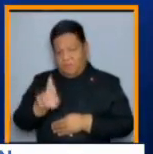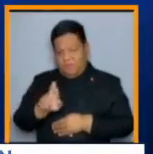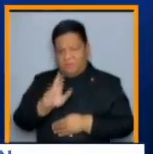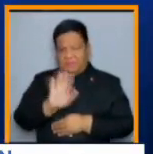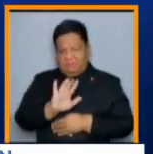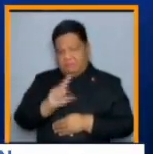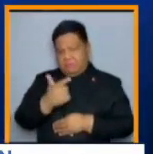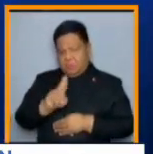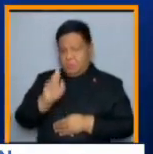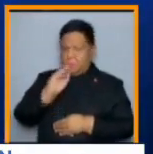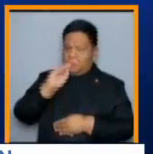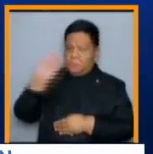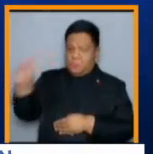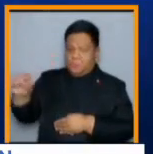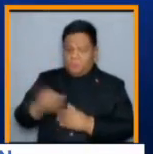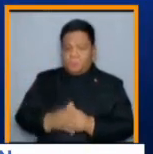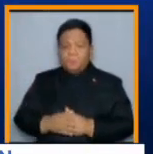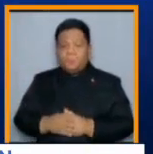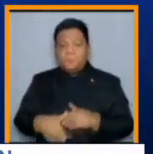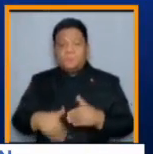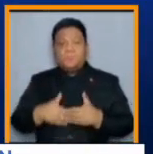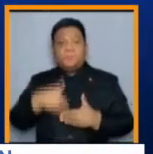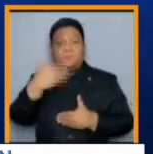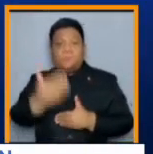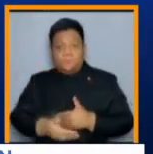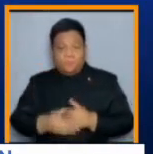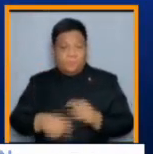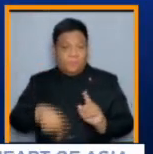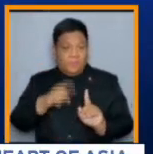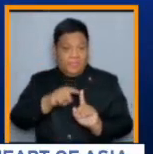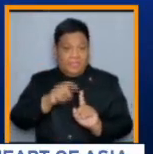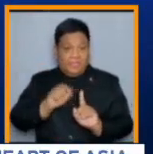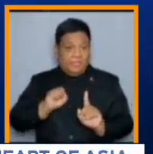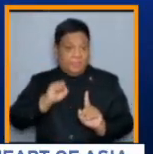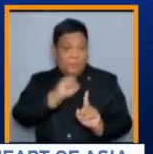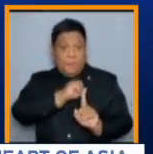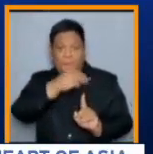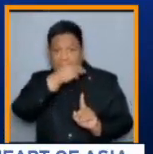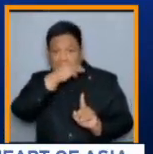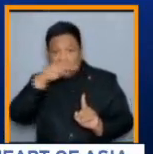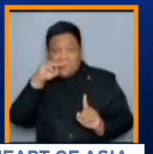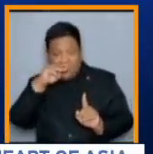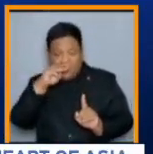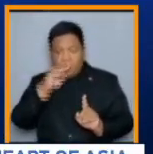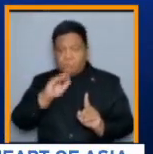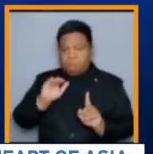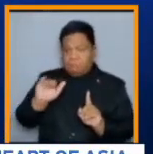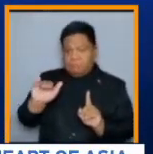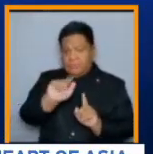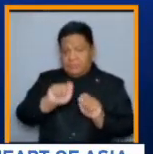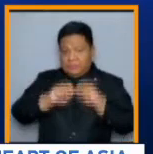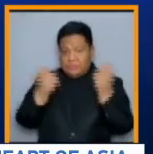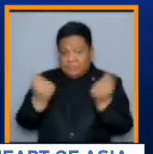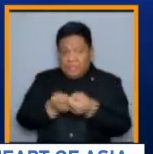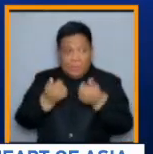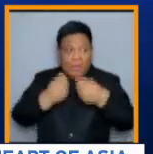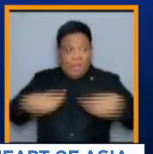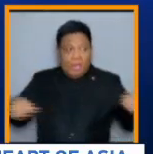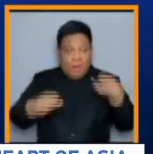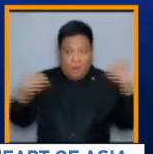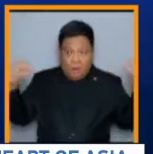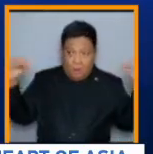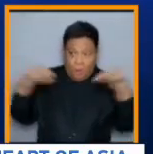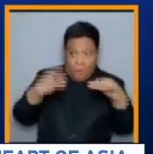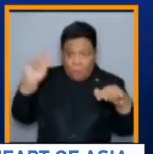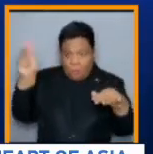Inabisuhan na rin ni Senador Manny Pacquiao ang kanyang team na suspindihin muna ang lahat ng political gatherings at mag-focus sa pag-organisa ng